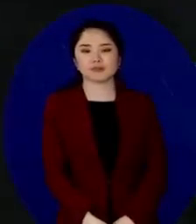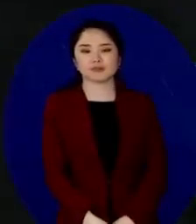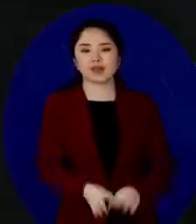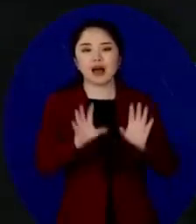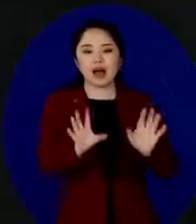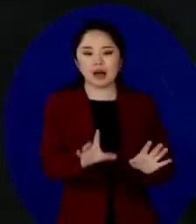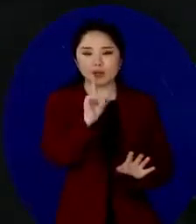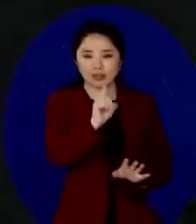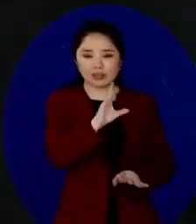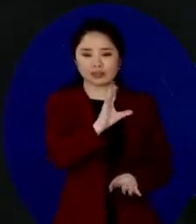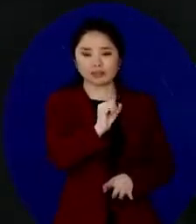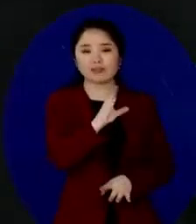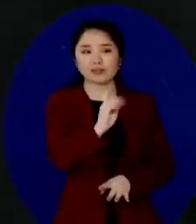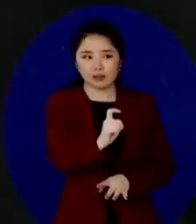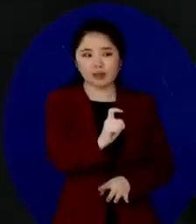11 савхыг